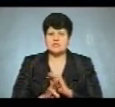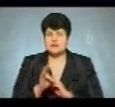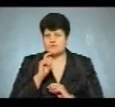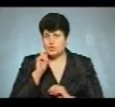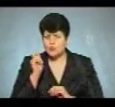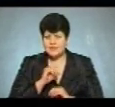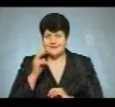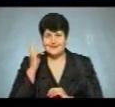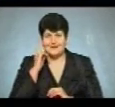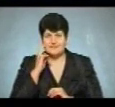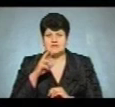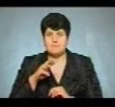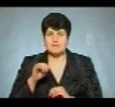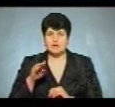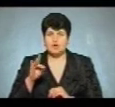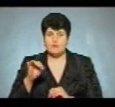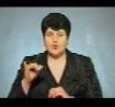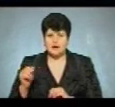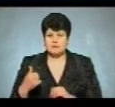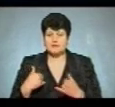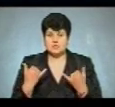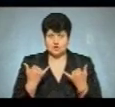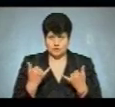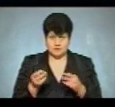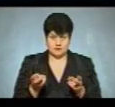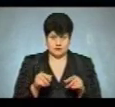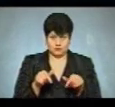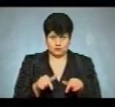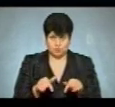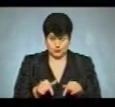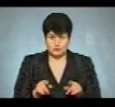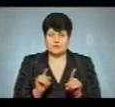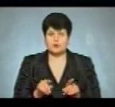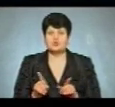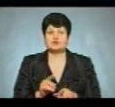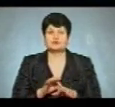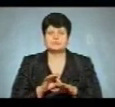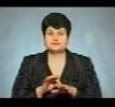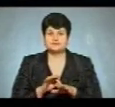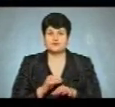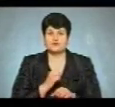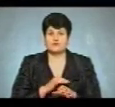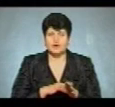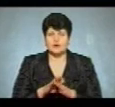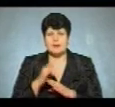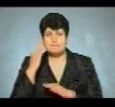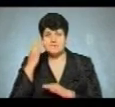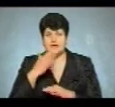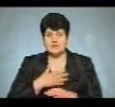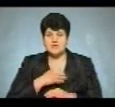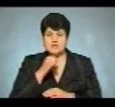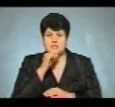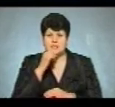України Київської митрополії. І ми сьогодні ось тут для того, щоб здійснилася мрія наших, як то кажуть,